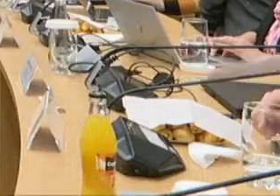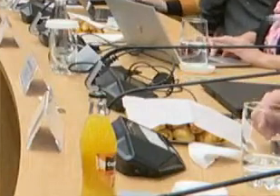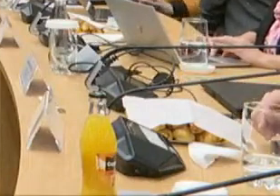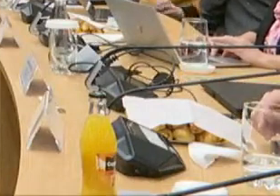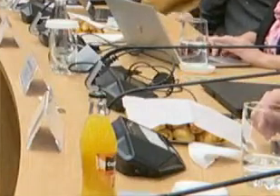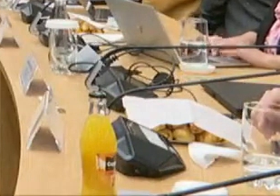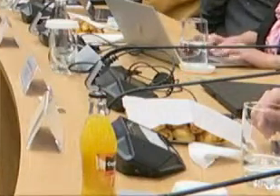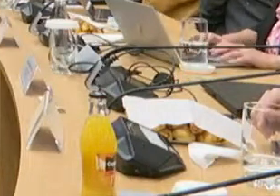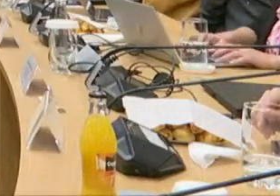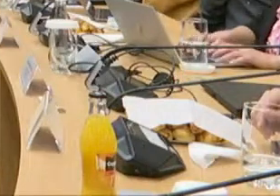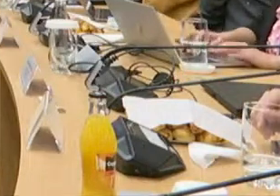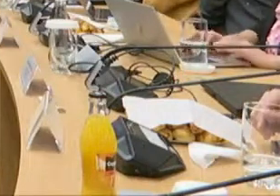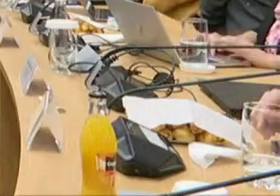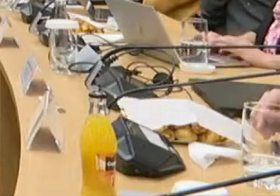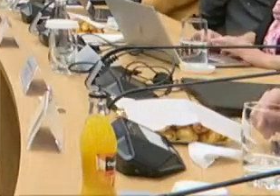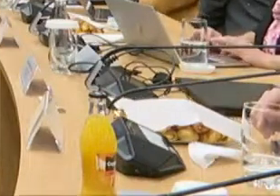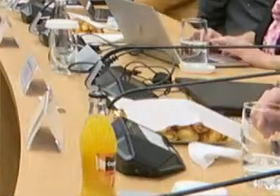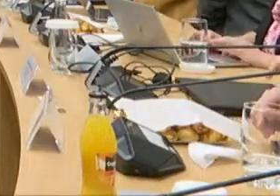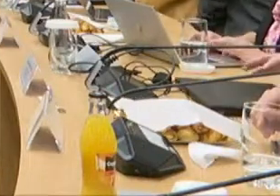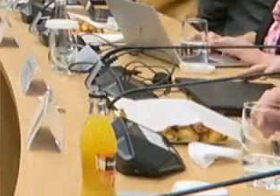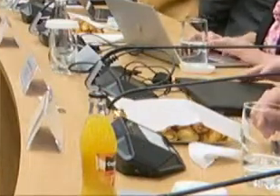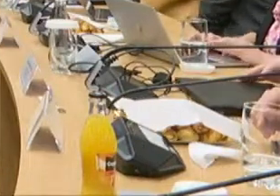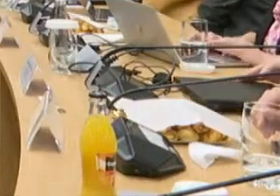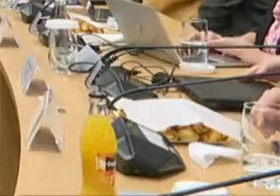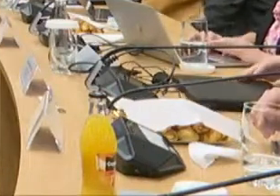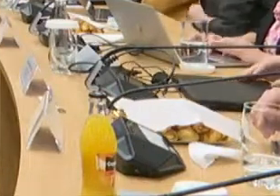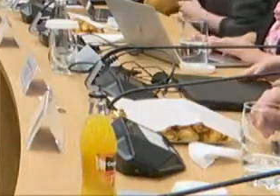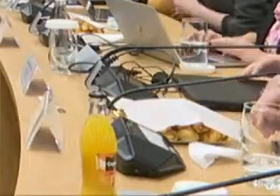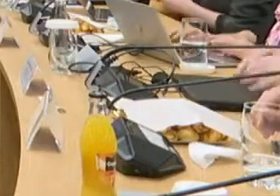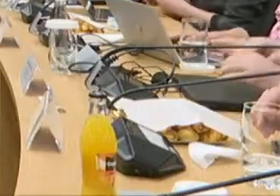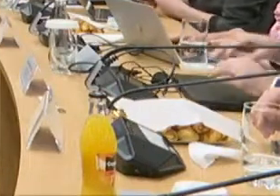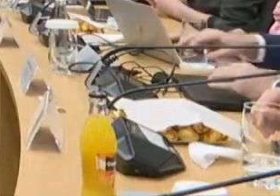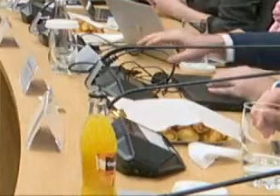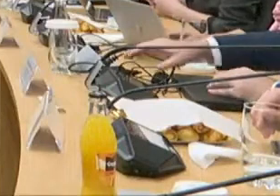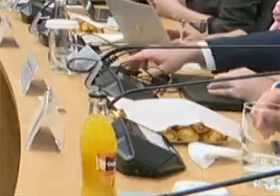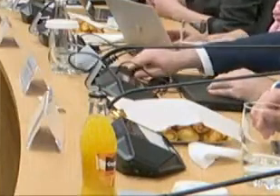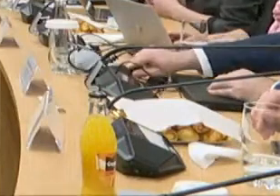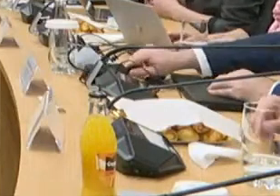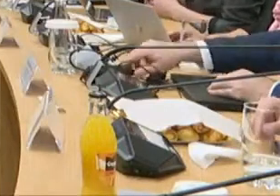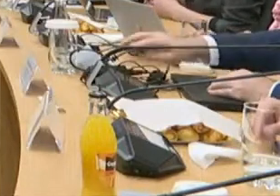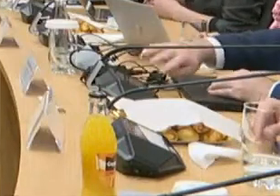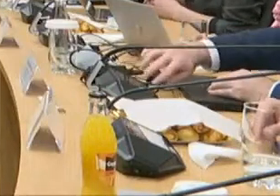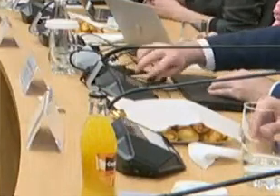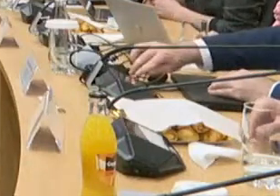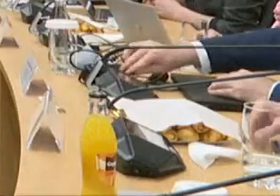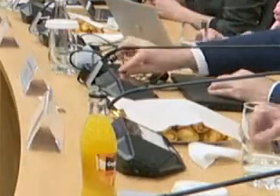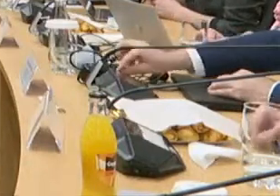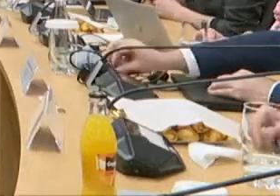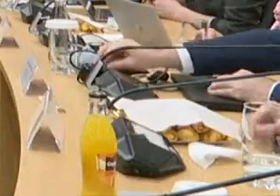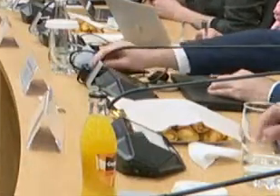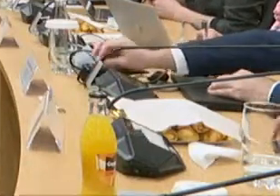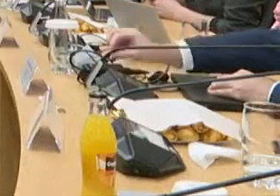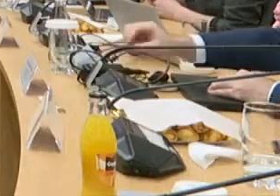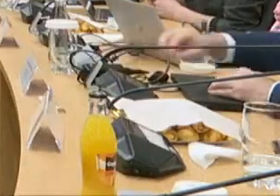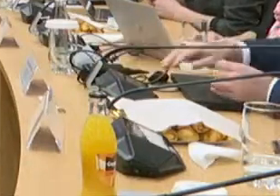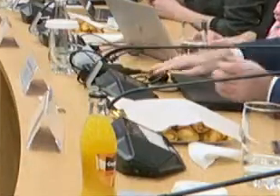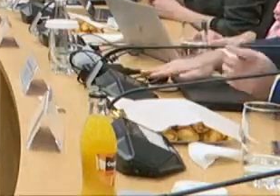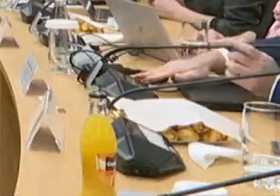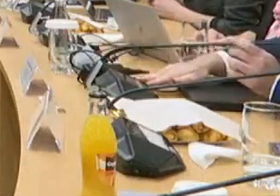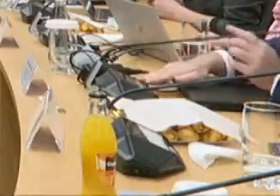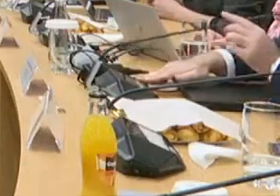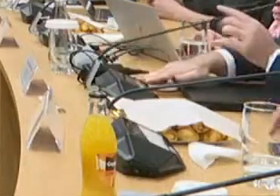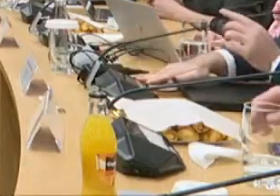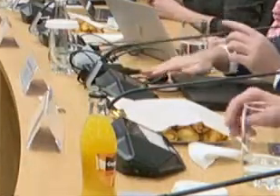prezent Vișan Ovidiu prezent se constată că absentează un număr de patru consilieri locali